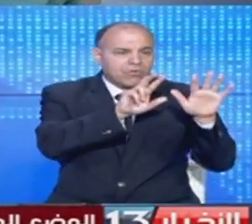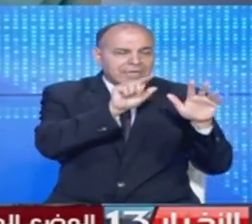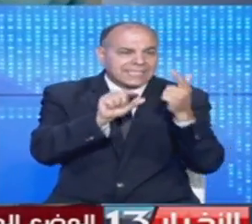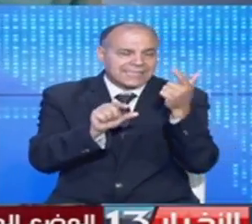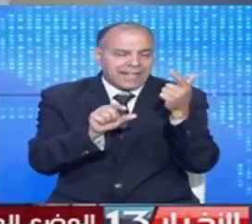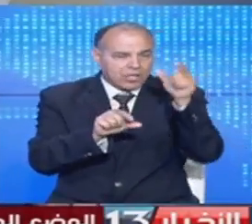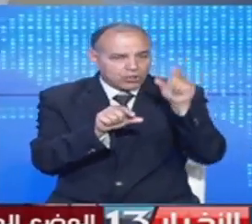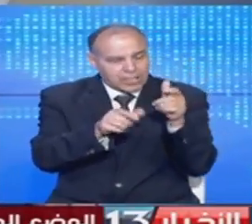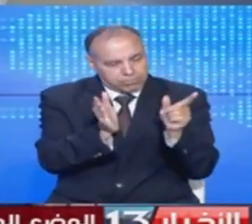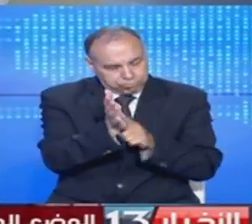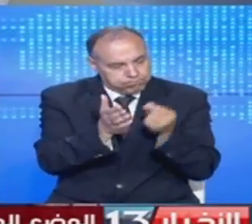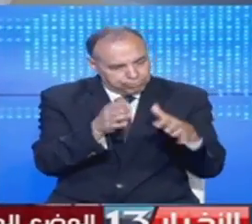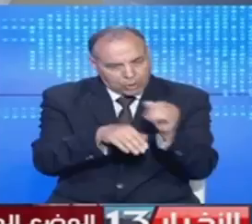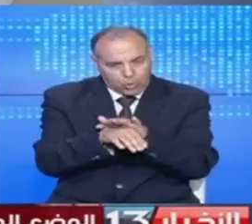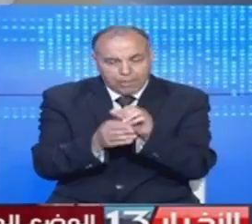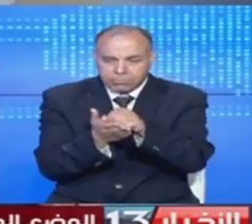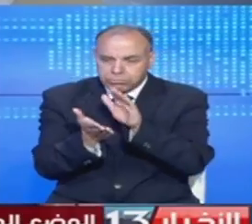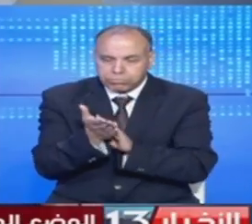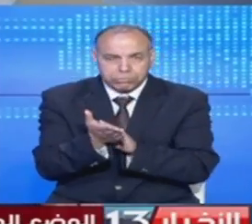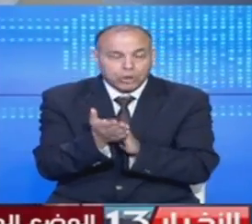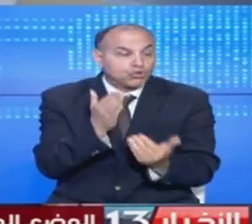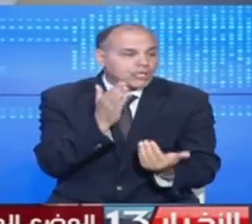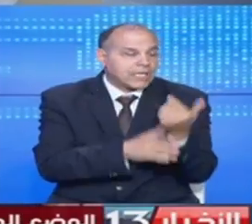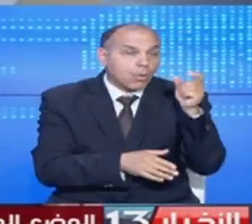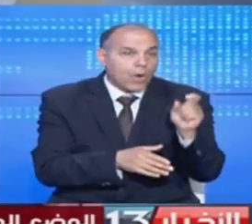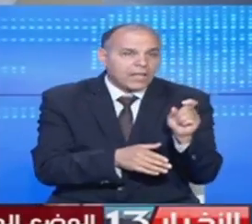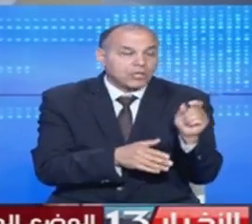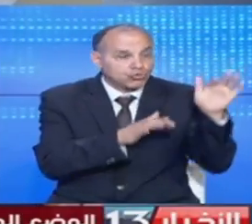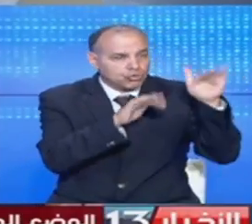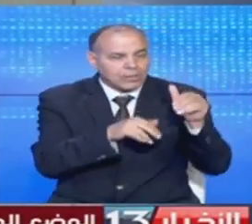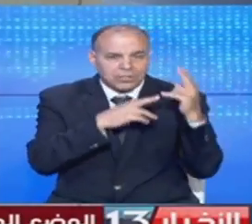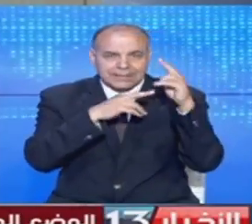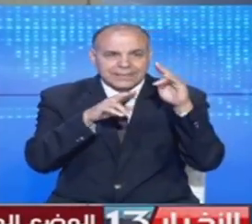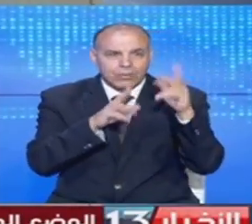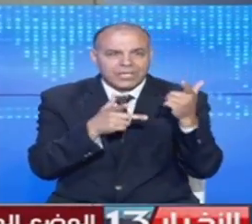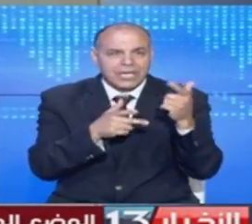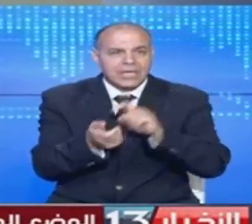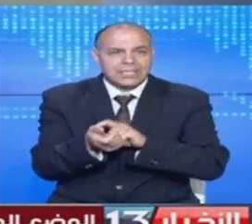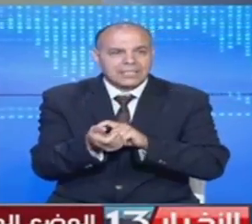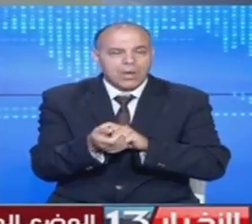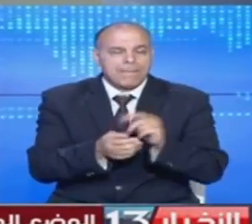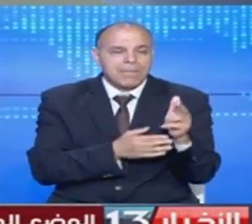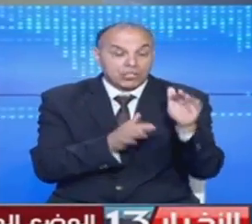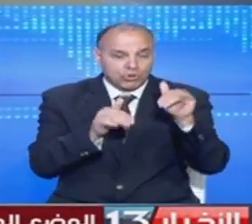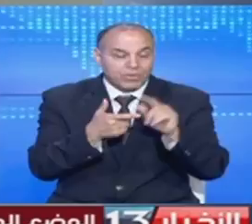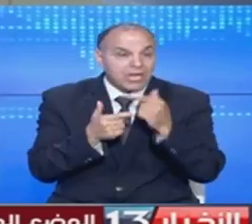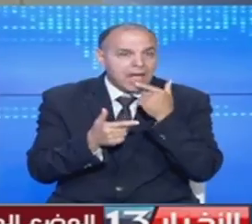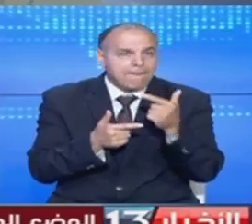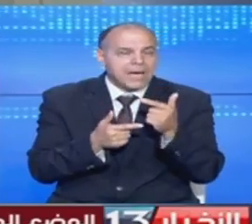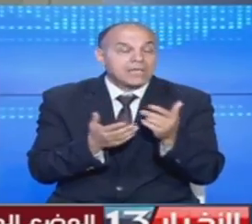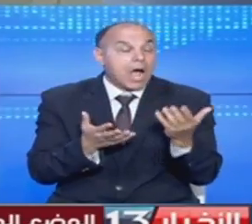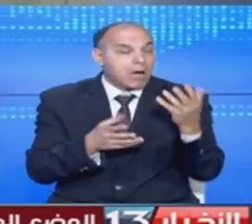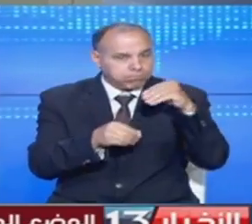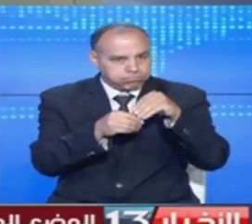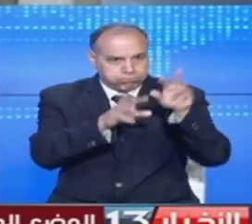1087 إصابة مؤكدة بعد تسجيل إصابة جديدة وافدة لدى شخص من أصيلي ولاية المهدية من ضمن الذين